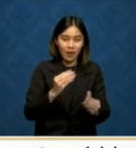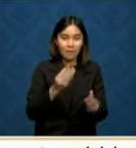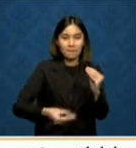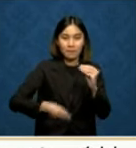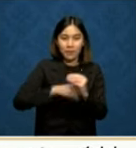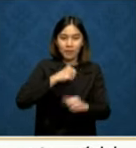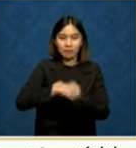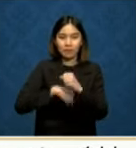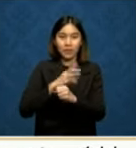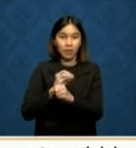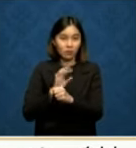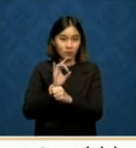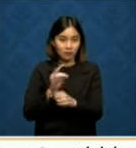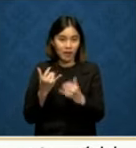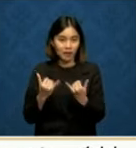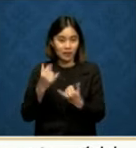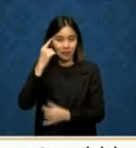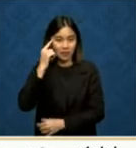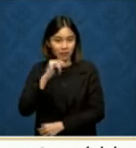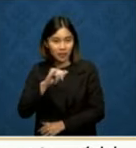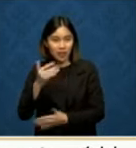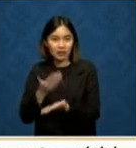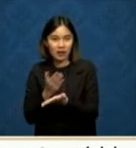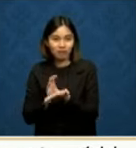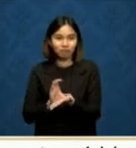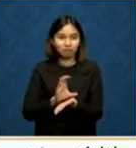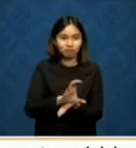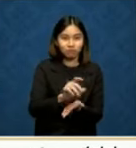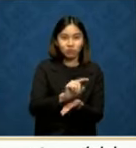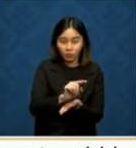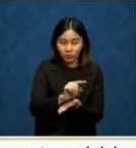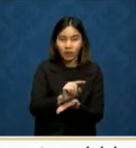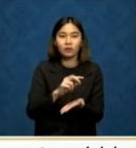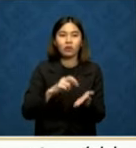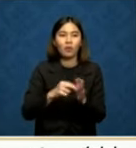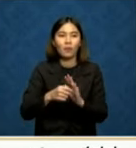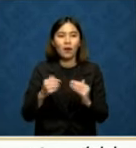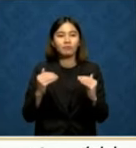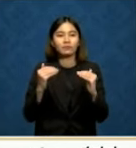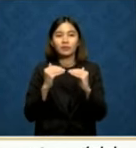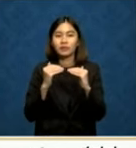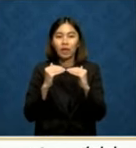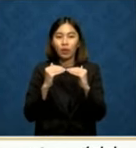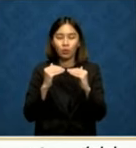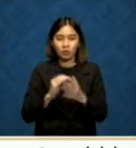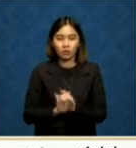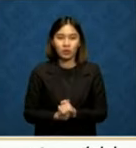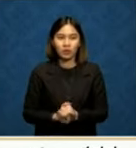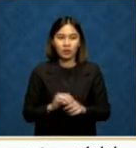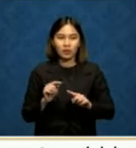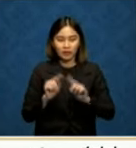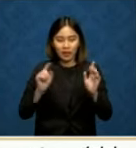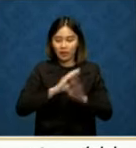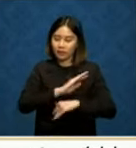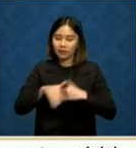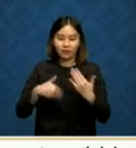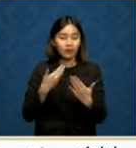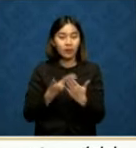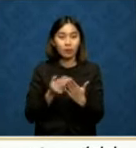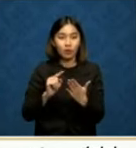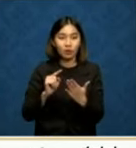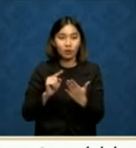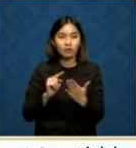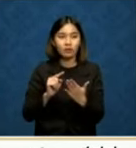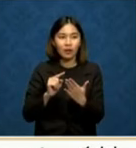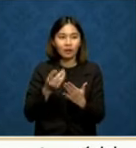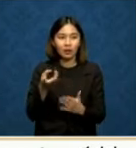68 เราก็อาจจะได้รับง่าประมาณที่เรีวจรงๆก็เท่าเดิม แต่ว่าเทาเดิมแล้วโยภาพรวมก็น